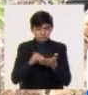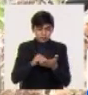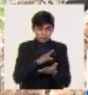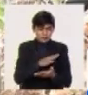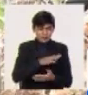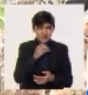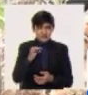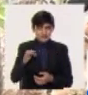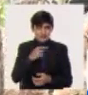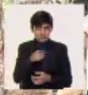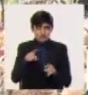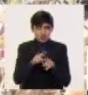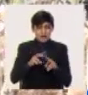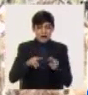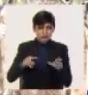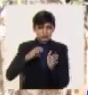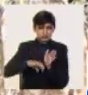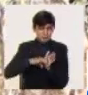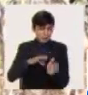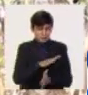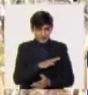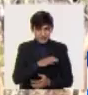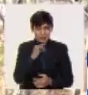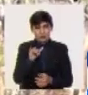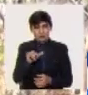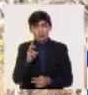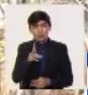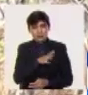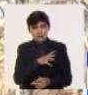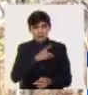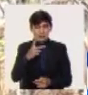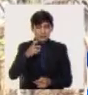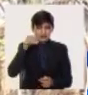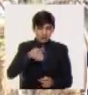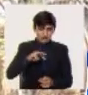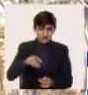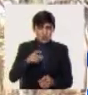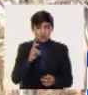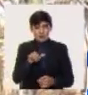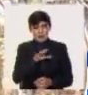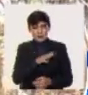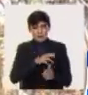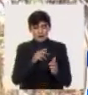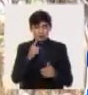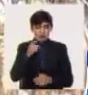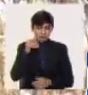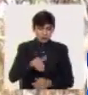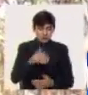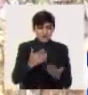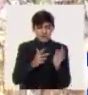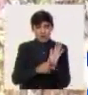что с их счета также списывались у кого-то 200 тысяч тенге, 100 тысяч, 80 тысяч